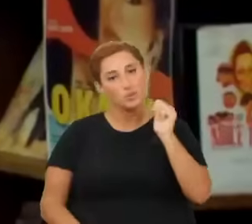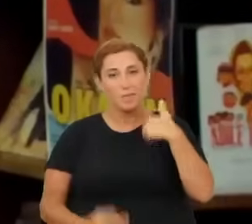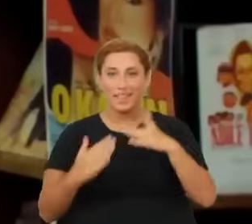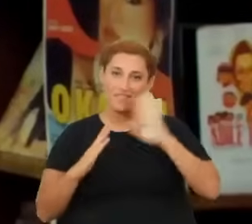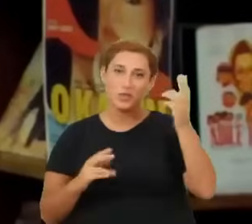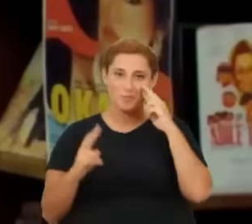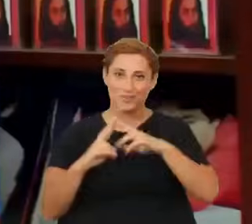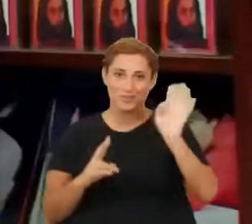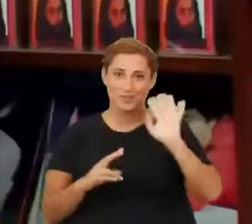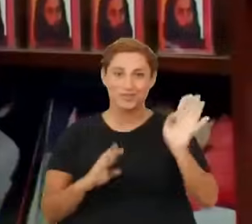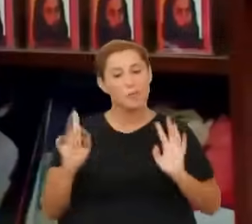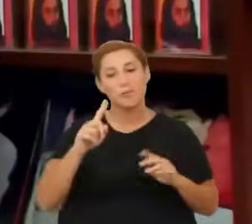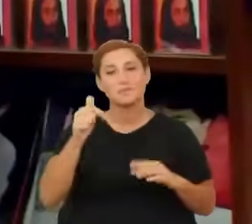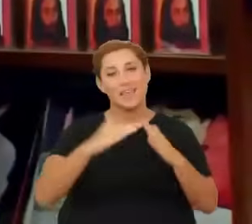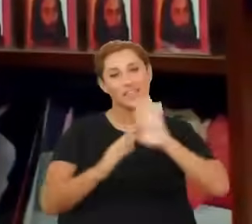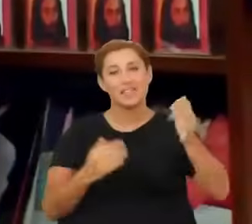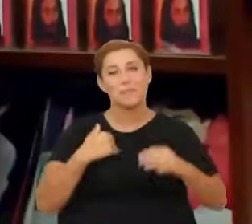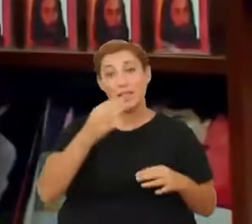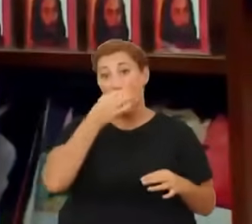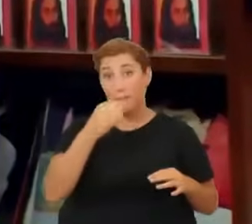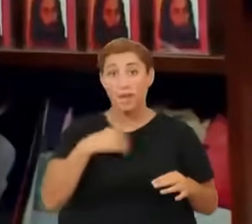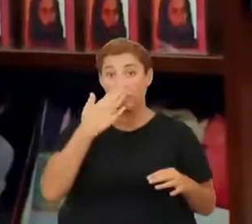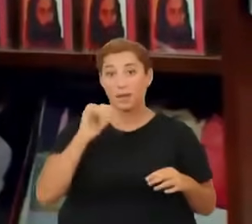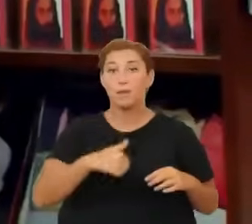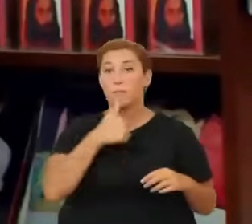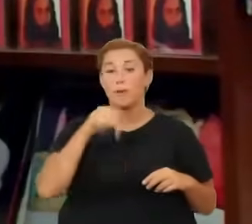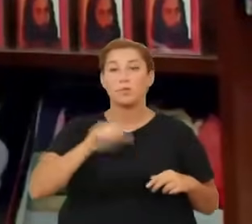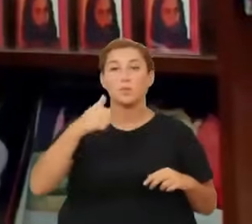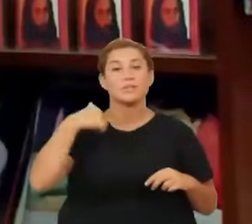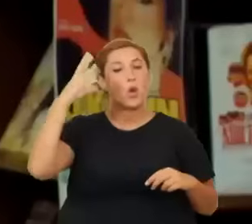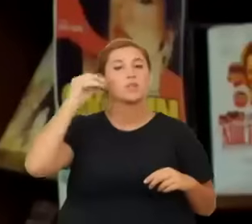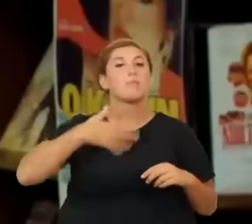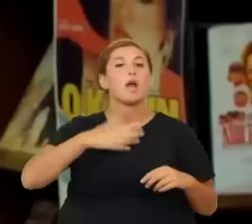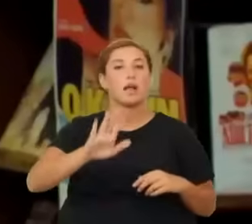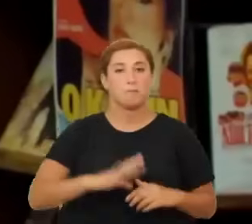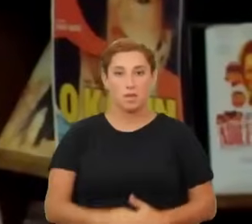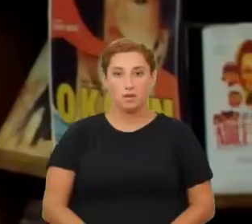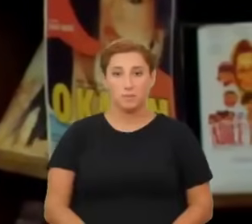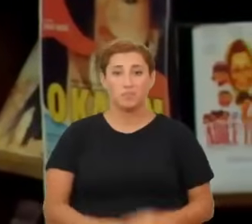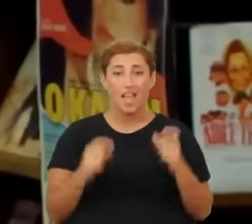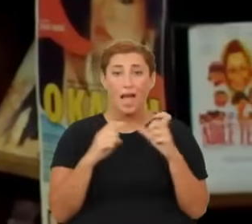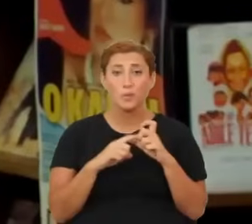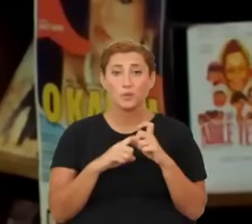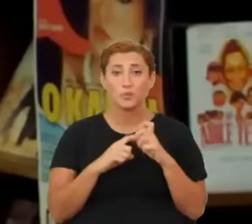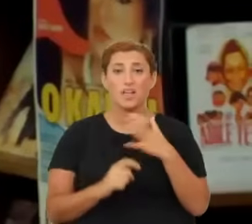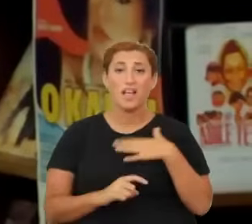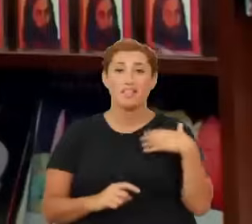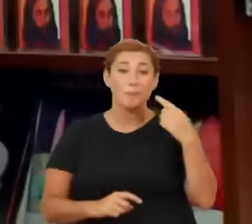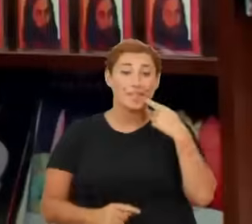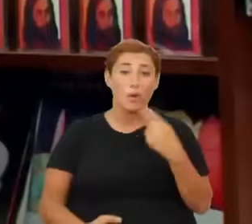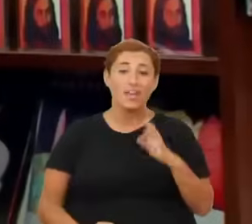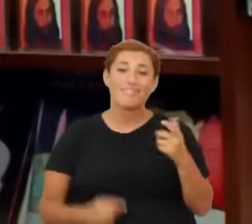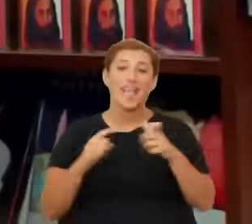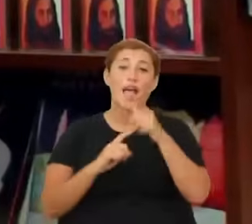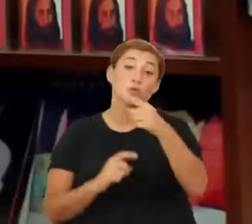ben eve gidiyorum, görüşürüz. Tamam o zaman, sen eve git, benden haber bekle. Babam bugün bizi öğrenecek, merak etme. Ergun, annem diyor ki,